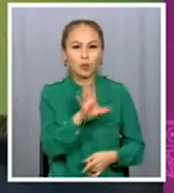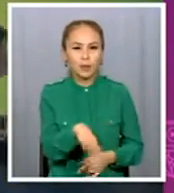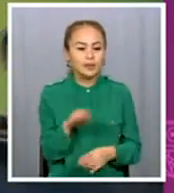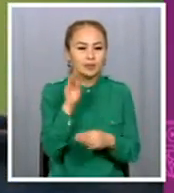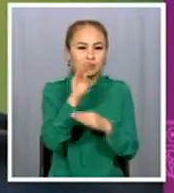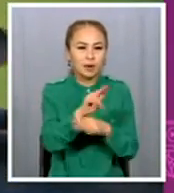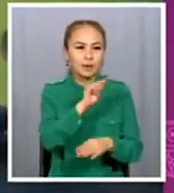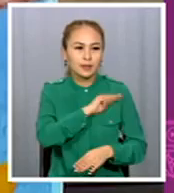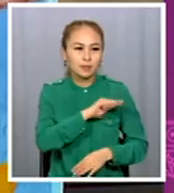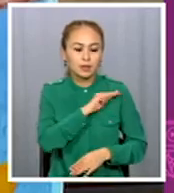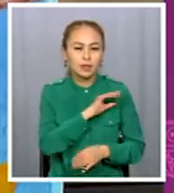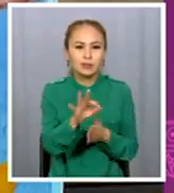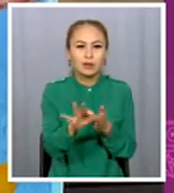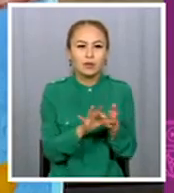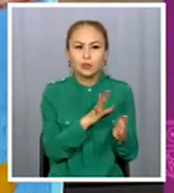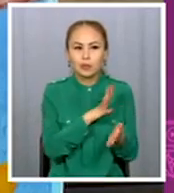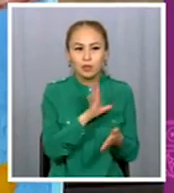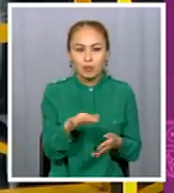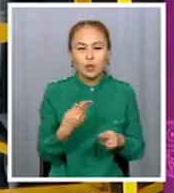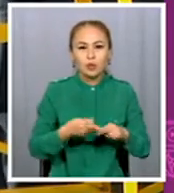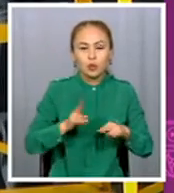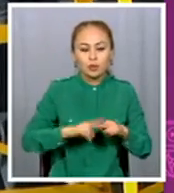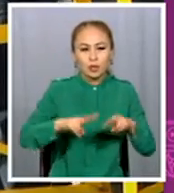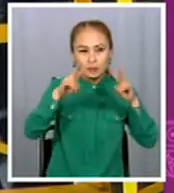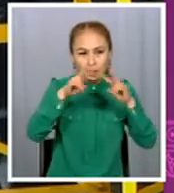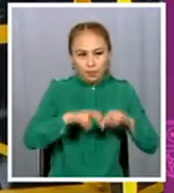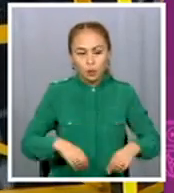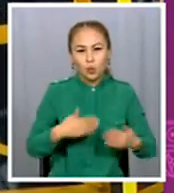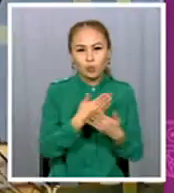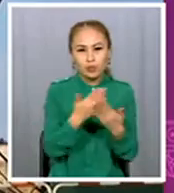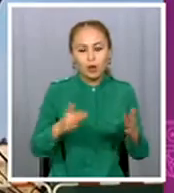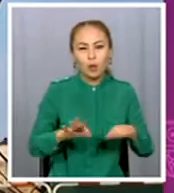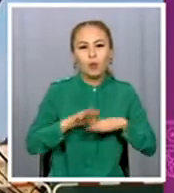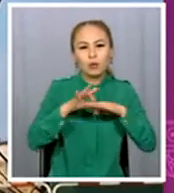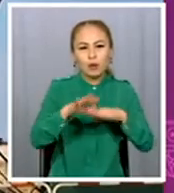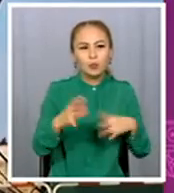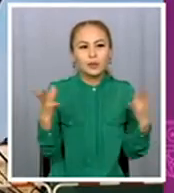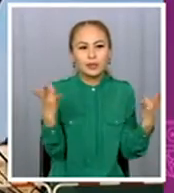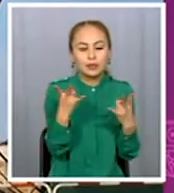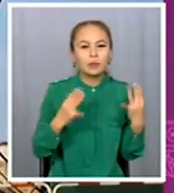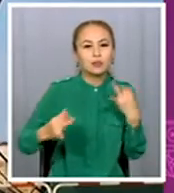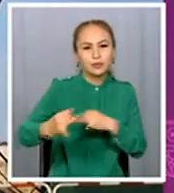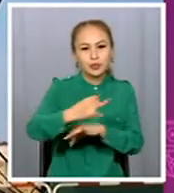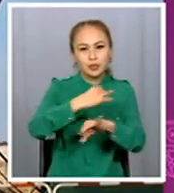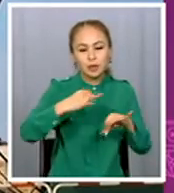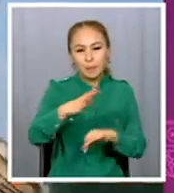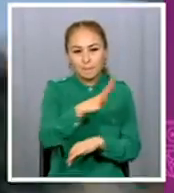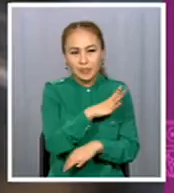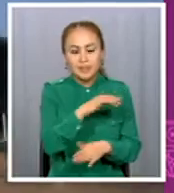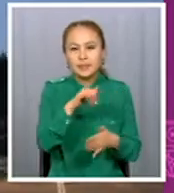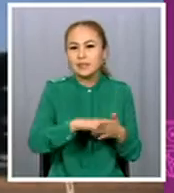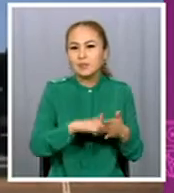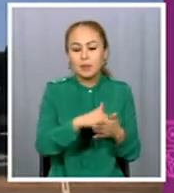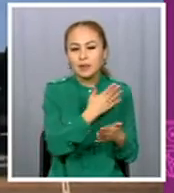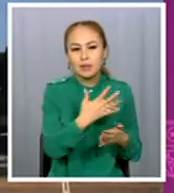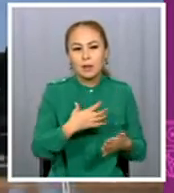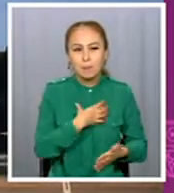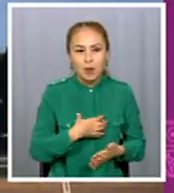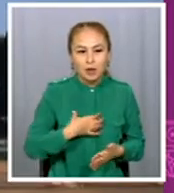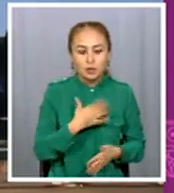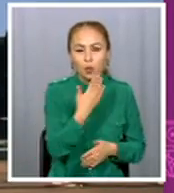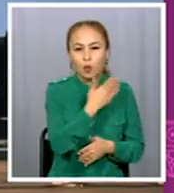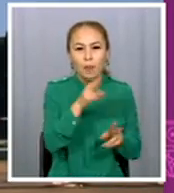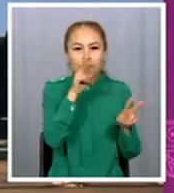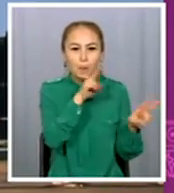бір жолға қойылмай келді. Алайда сарапшылар осы саланы қолға алу керек деген пікірді жиі айтты. Себебі сала маңызды, оған бақылау